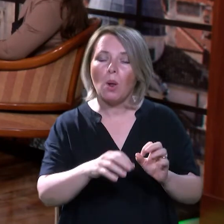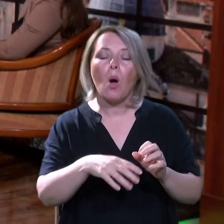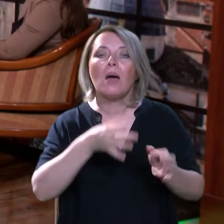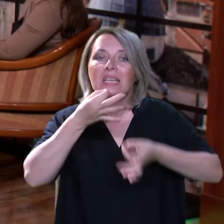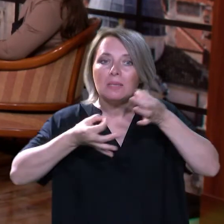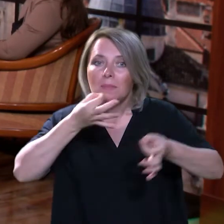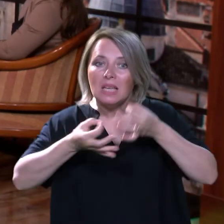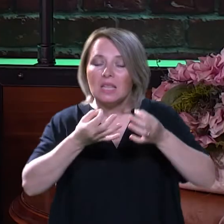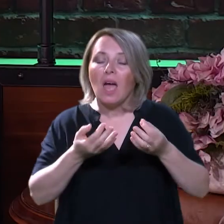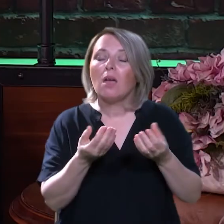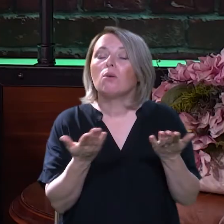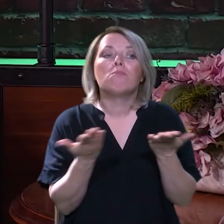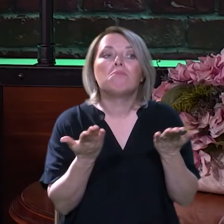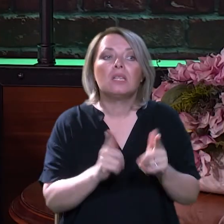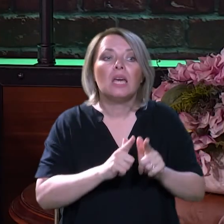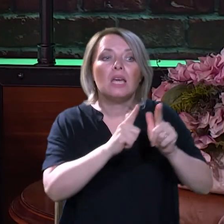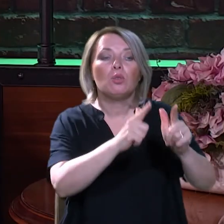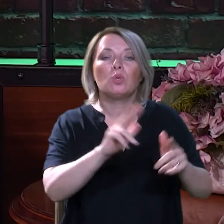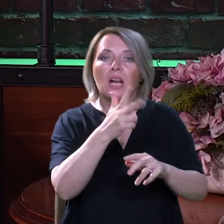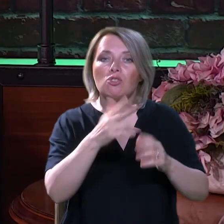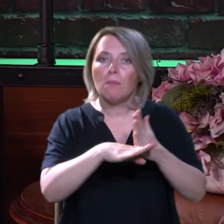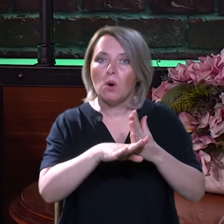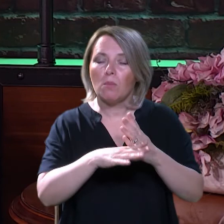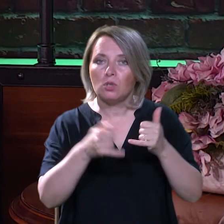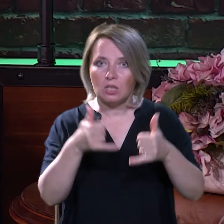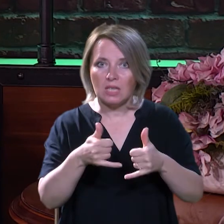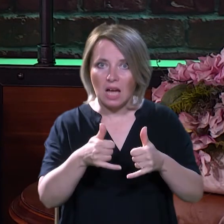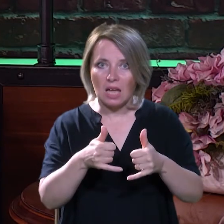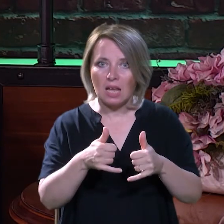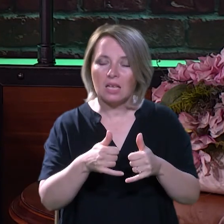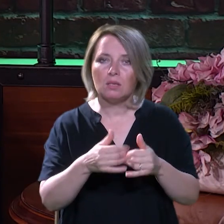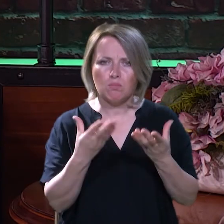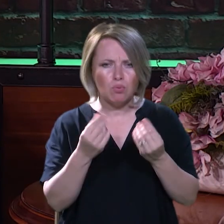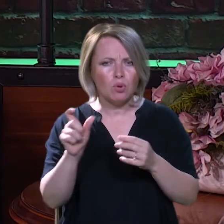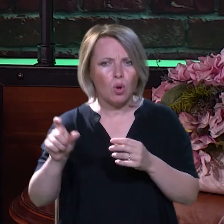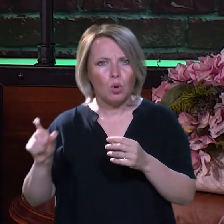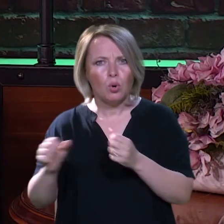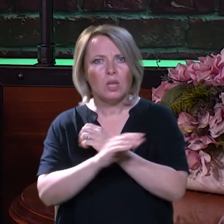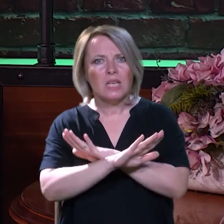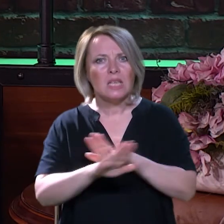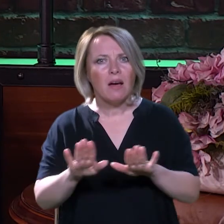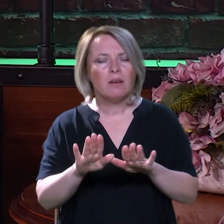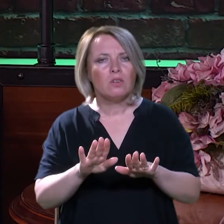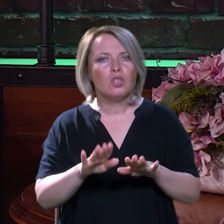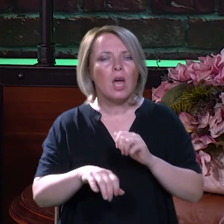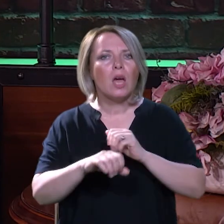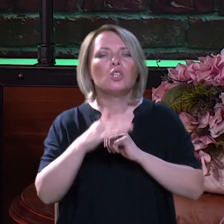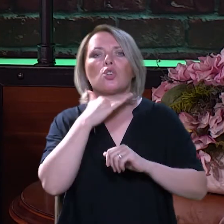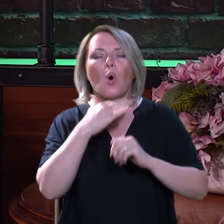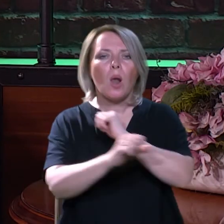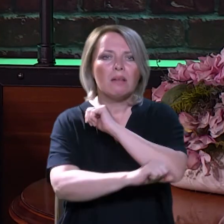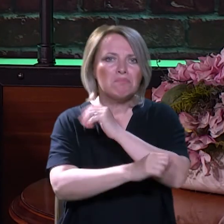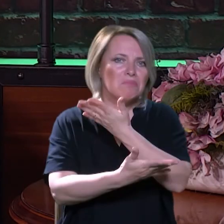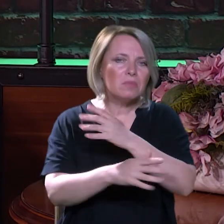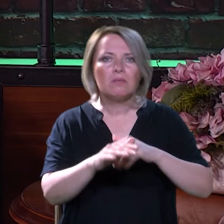zadnje vrijeme je veliki broj ljudi koji završe neki tečaj možda i onda